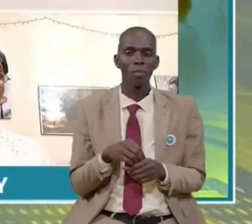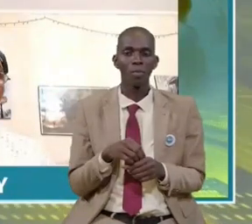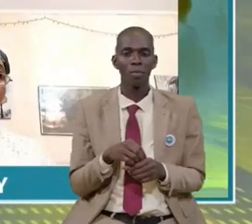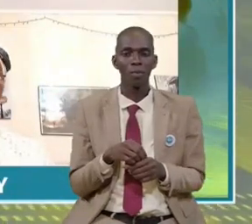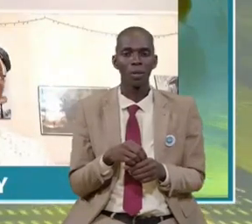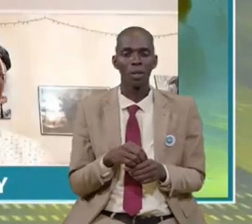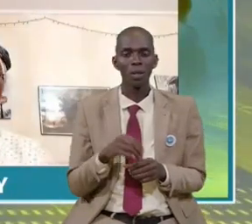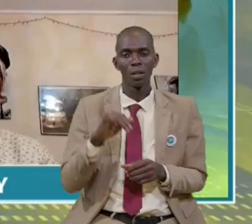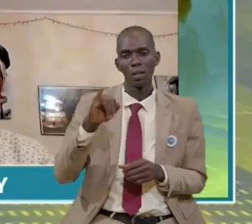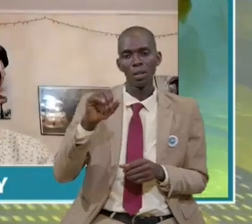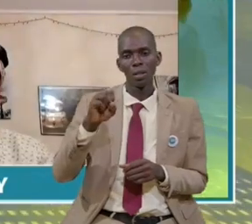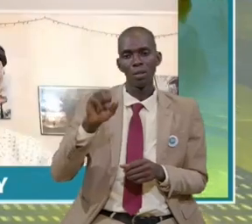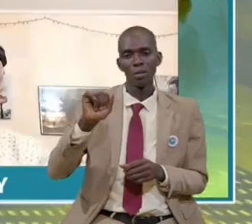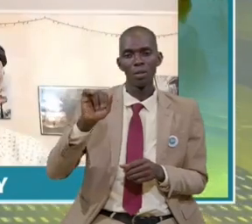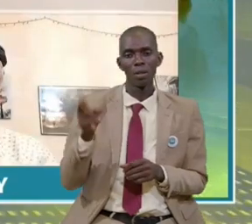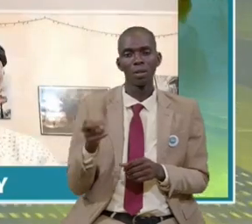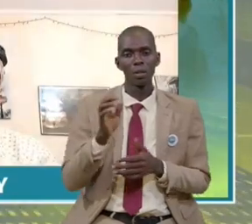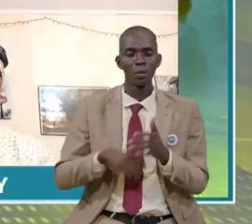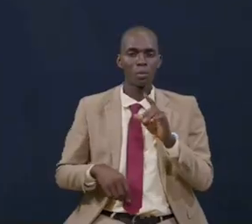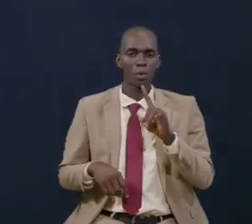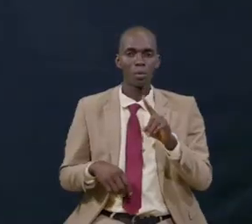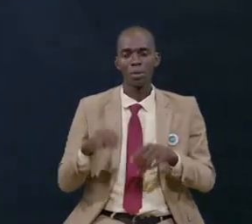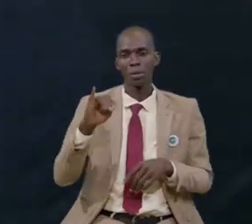allons à Ésaïe 1.